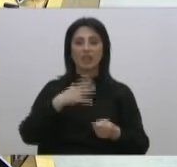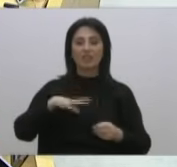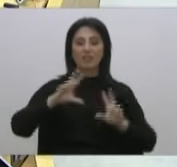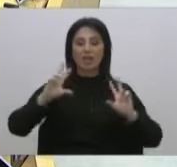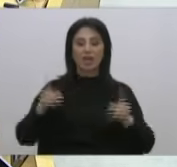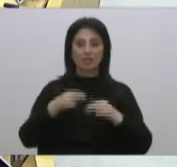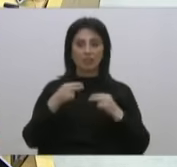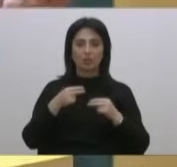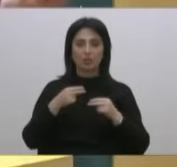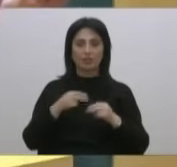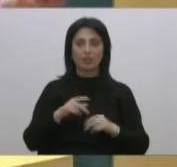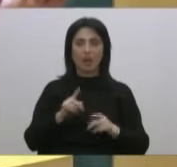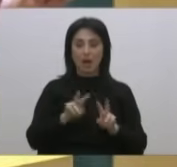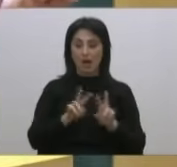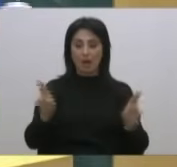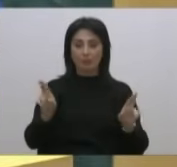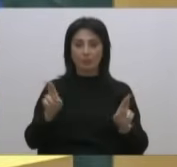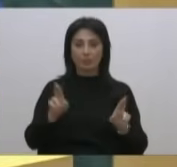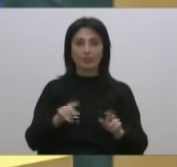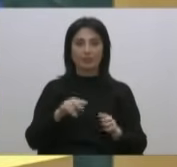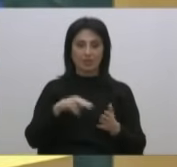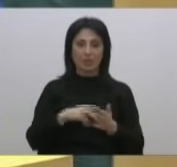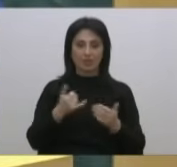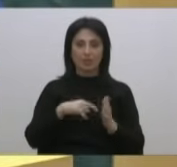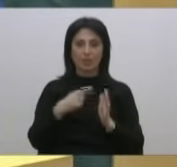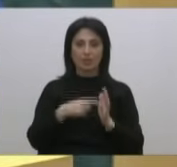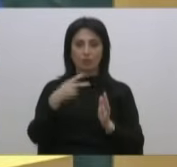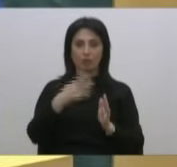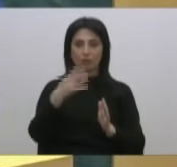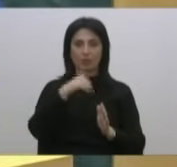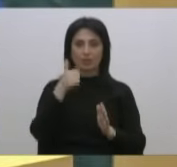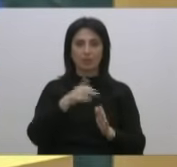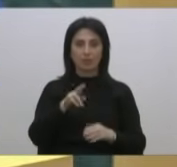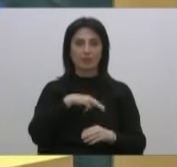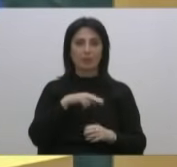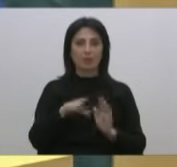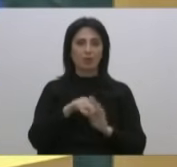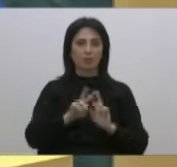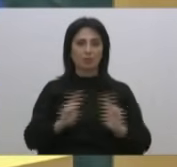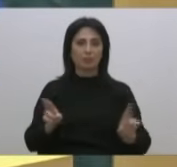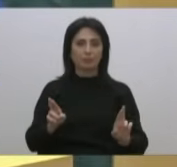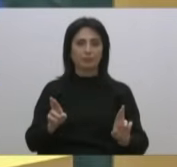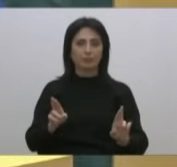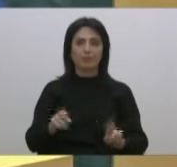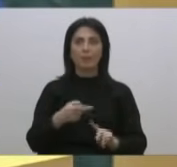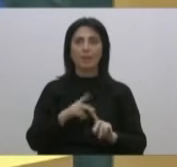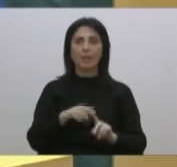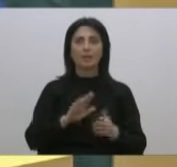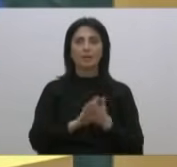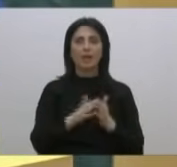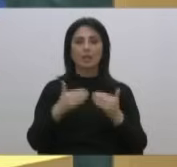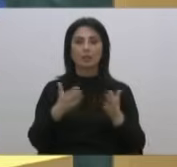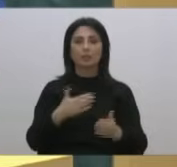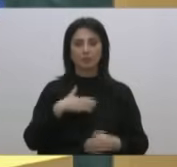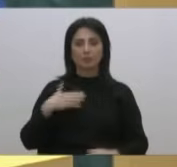ქვეყნის გადარჩენას. და ანალოგიურად გას საკითხი ასევე 2024 წლის საპარლამენტო არჩევნებშიც. ეს